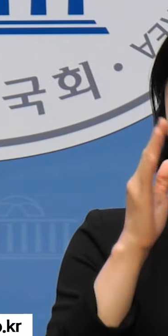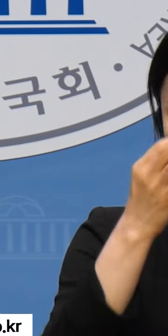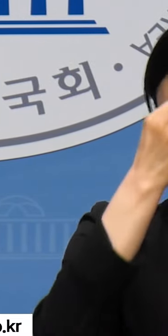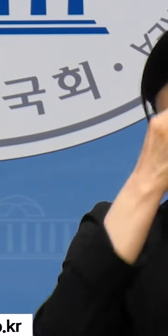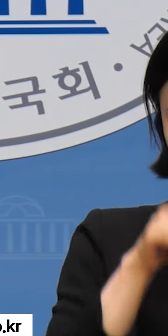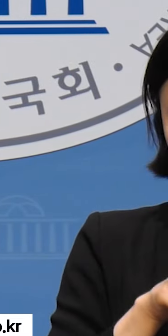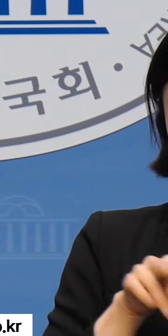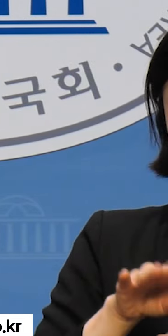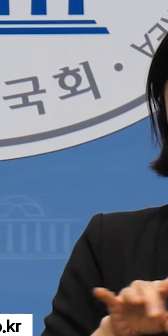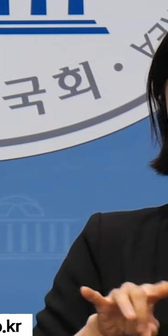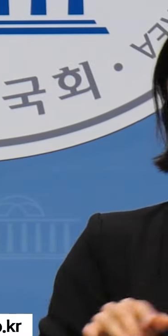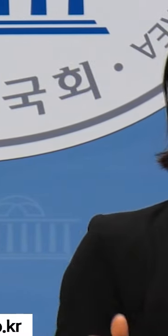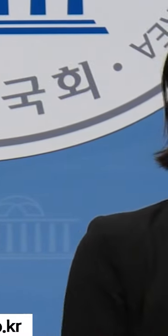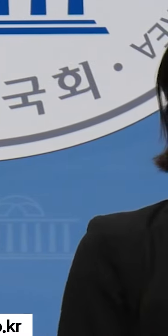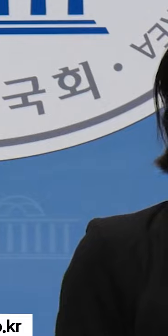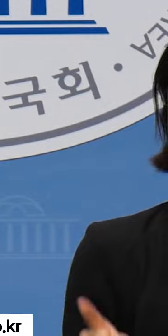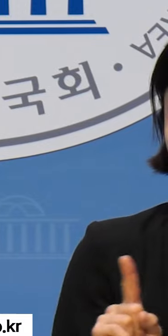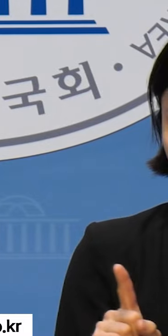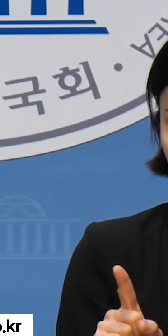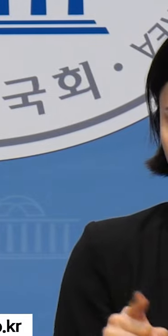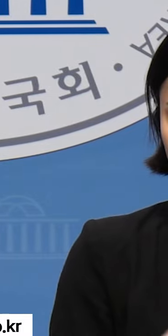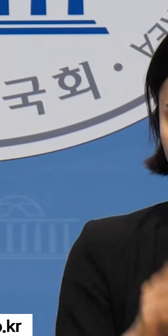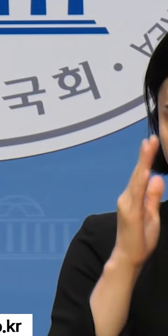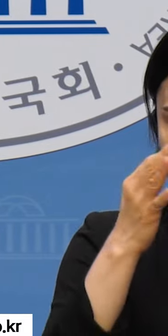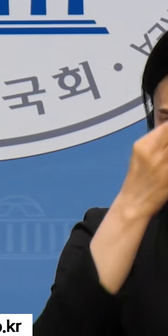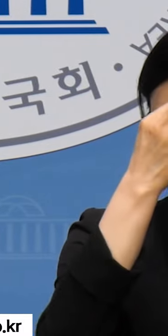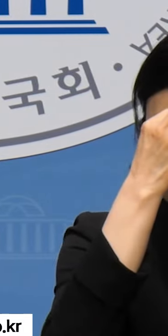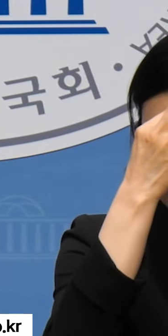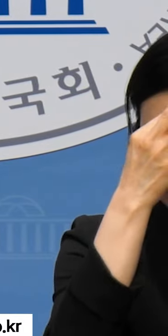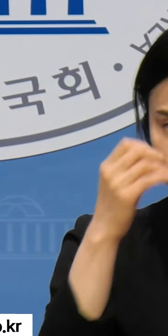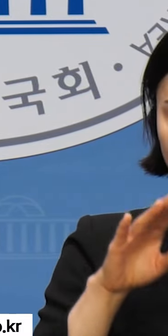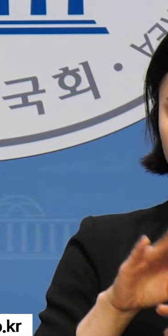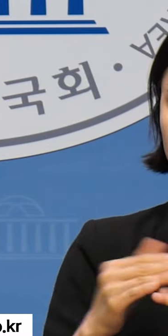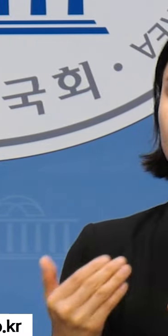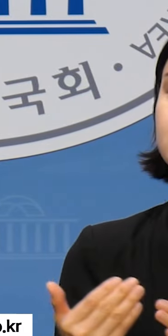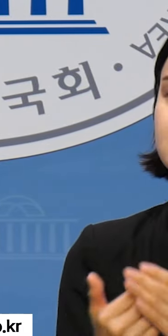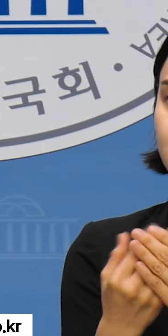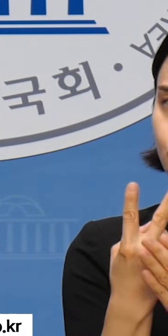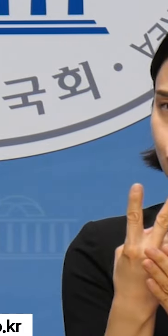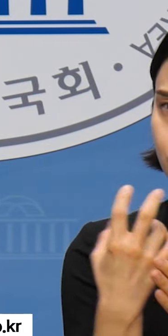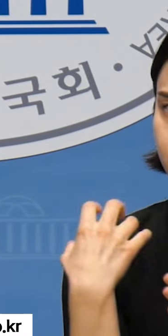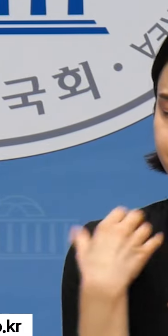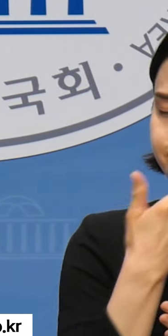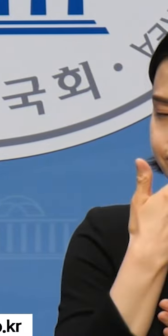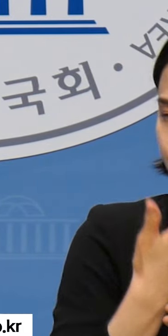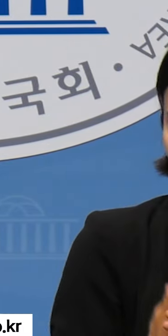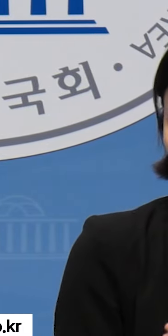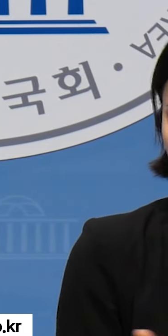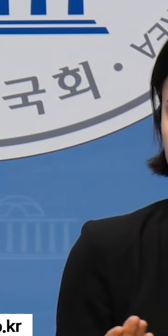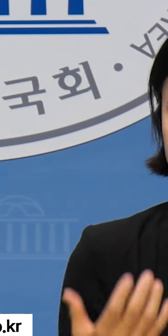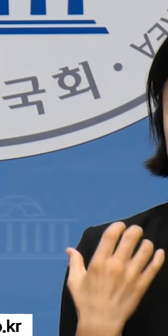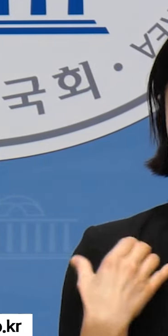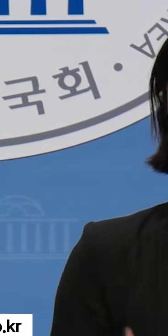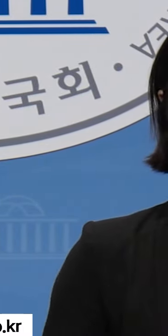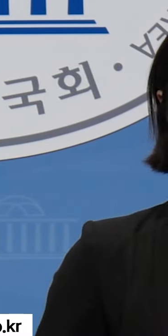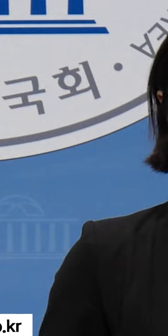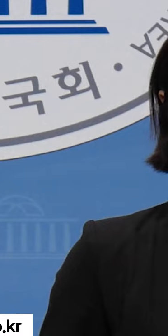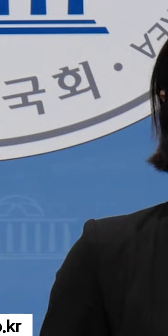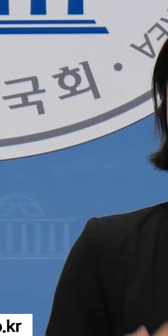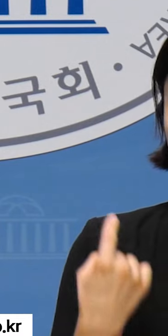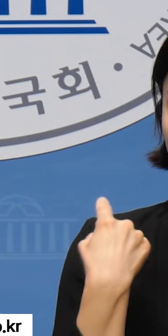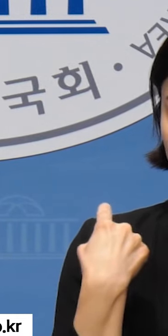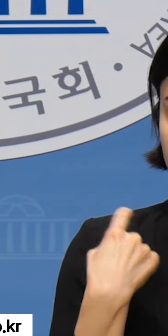과학기술정보방송통신위원회는 대한민국 과학기술정보통신과 방송진흥이라는 중요한 임무를 수행해야 합니다. 어제